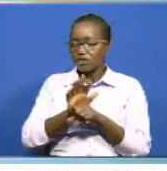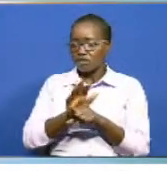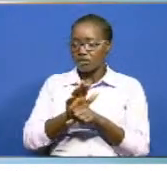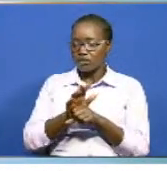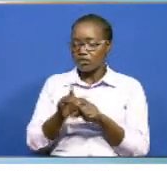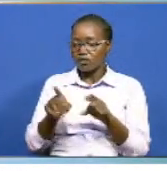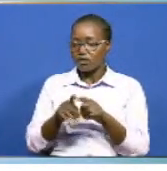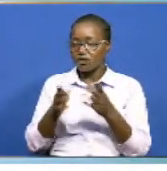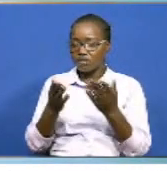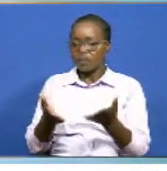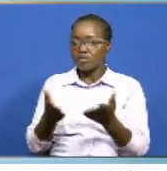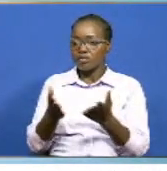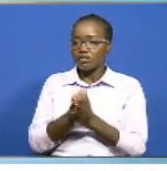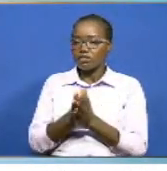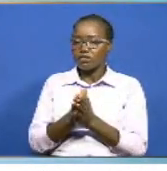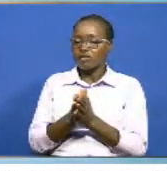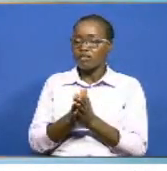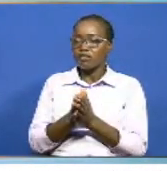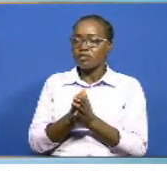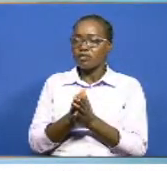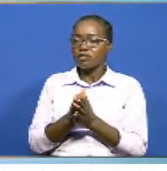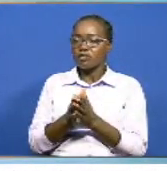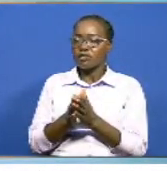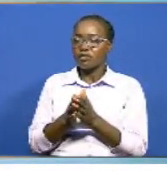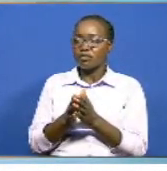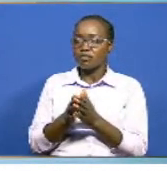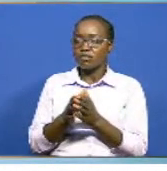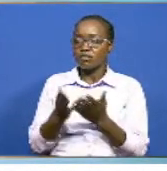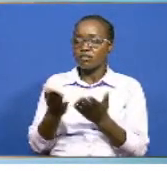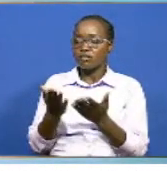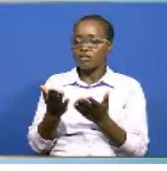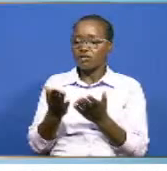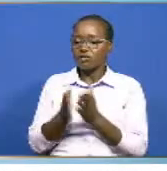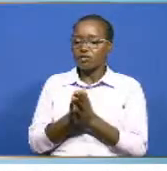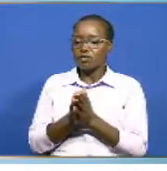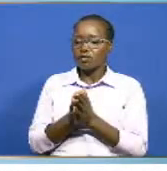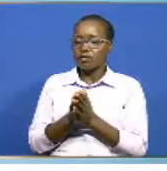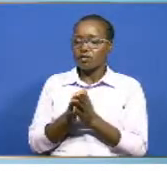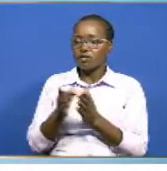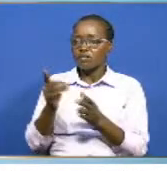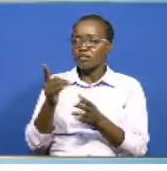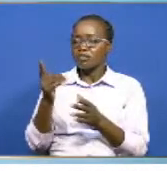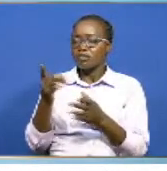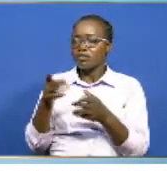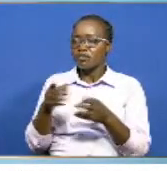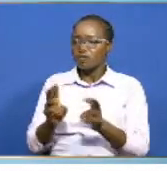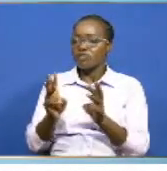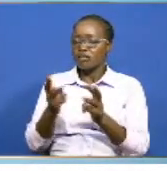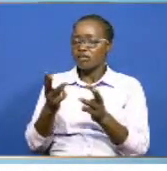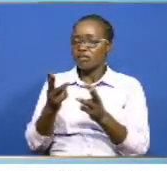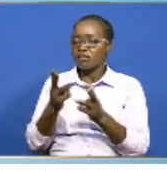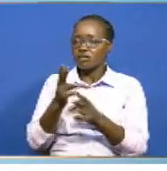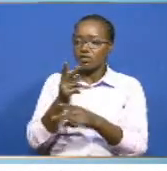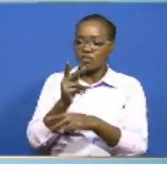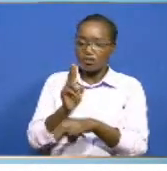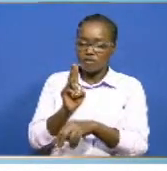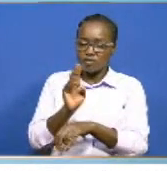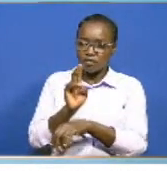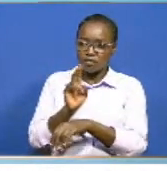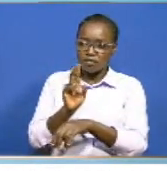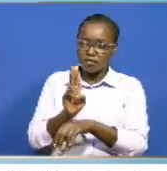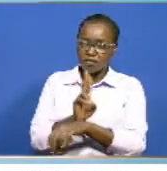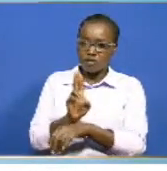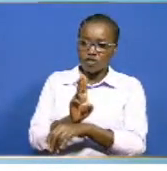na hiyo ni njia moja ya za kuwekeza hela kwa matumizi mazuri. Mm-hmm. Ili hizi hela